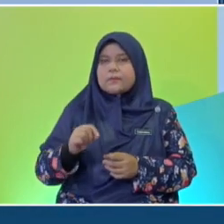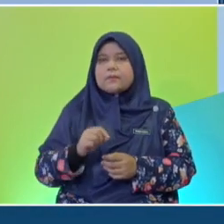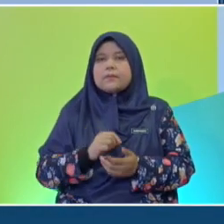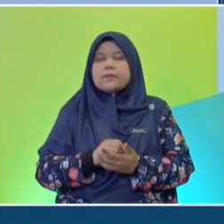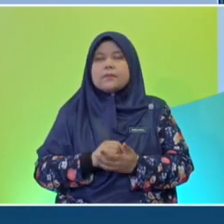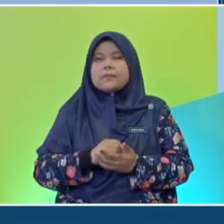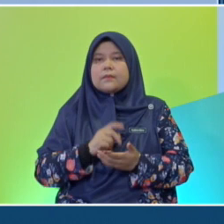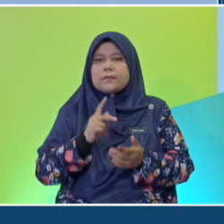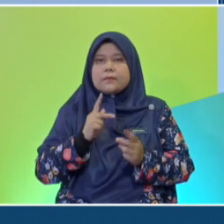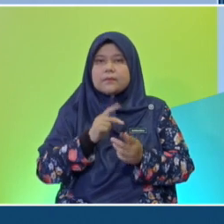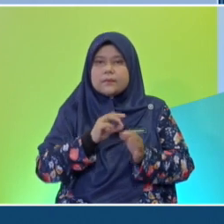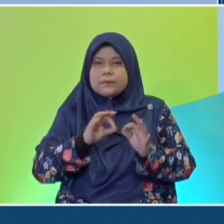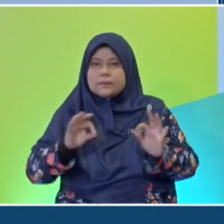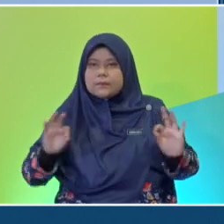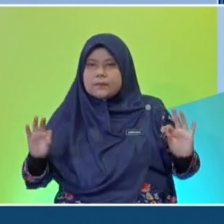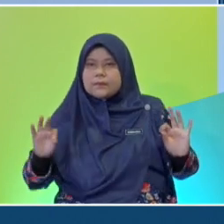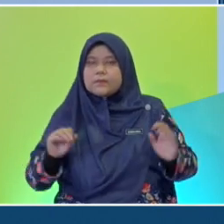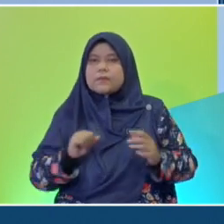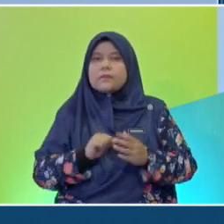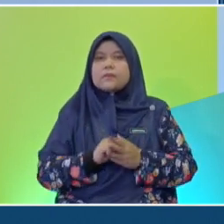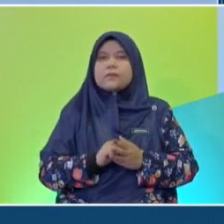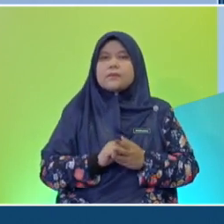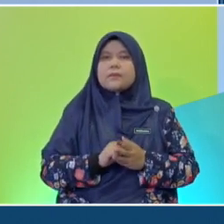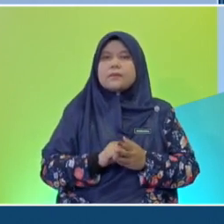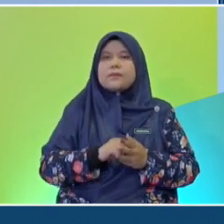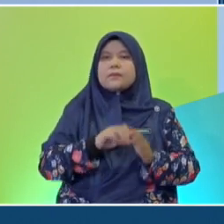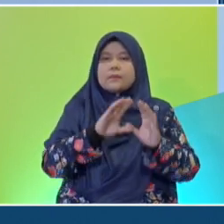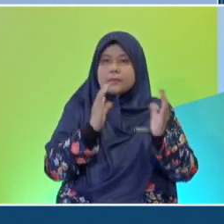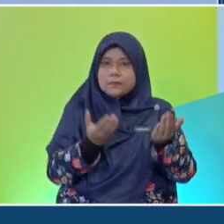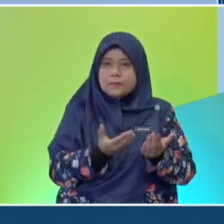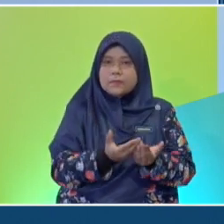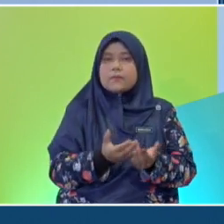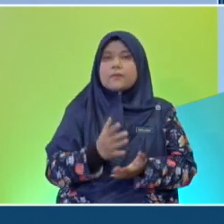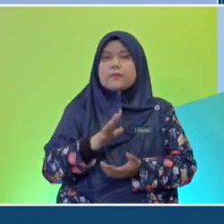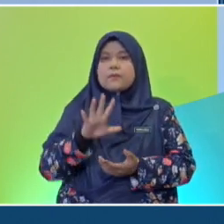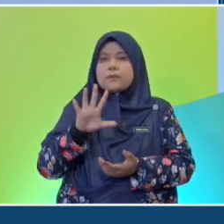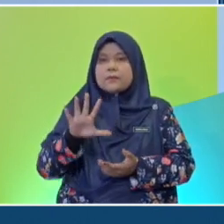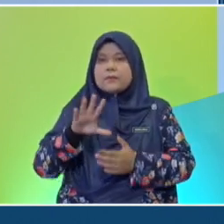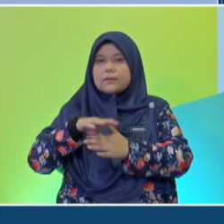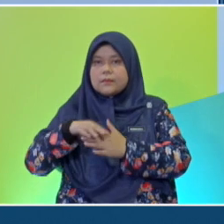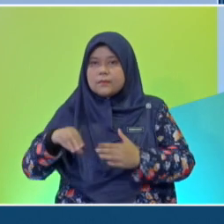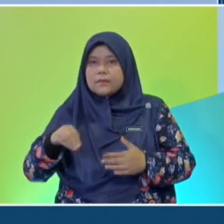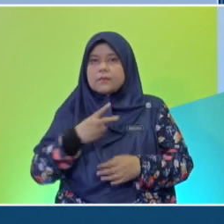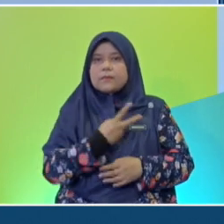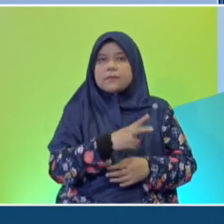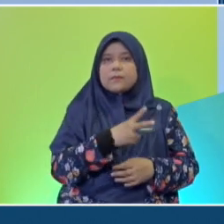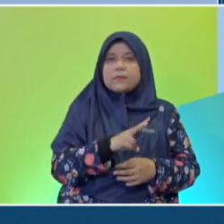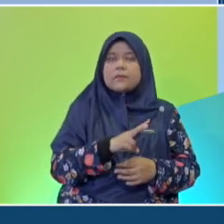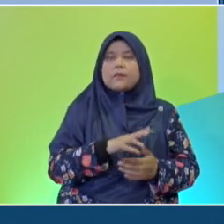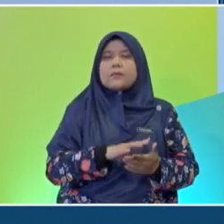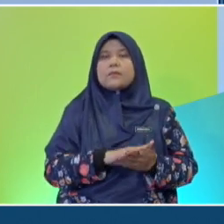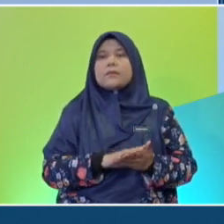suara yang pertama jika 3 biji bola berharga 5 ringgit maka 12 biji bola itu